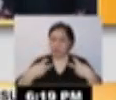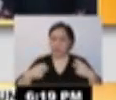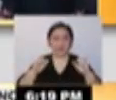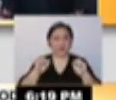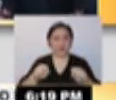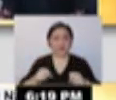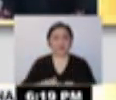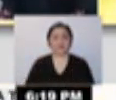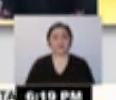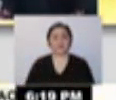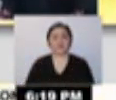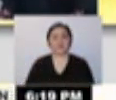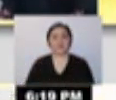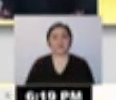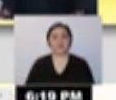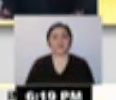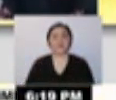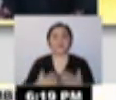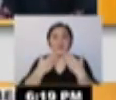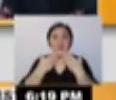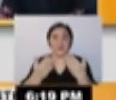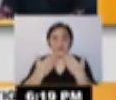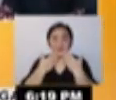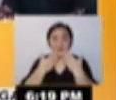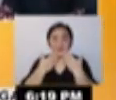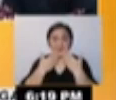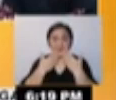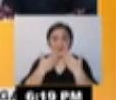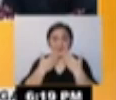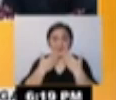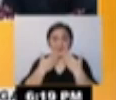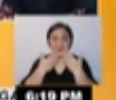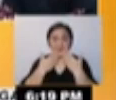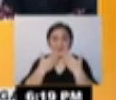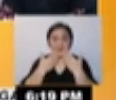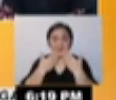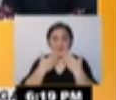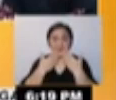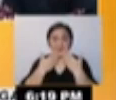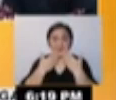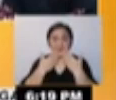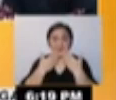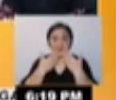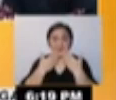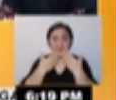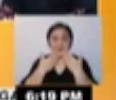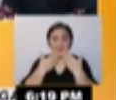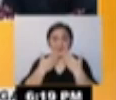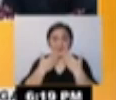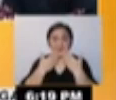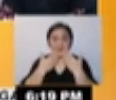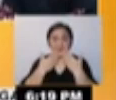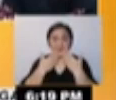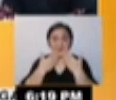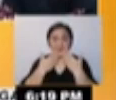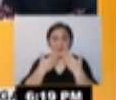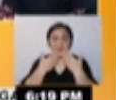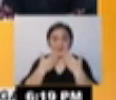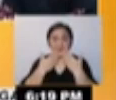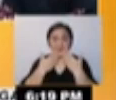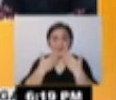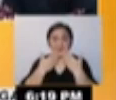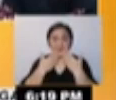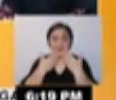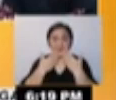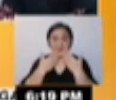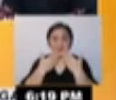de la Rosa, sir, maraming salamat po sa inyong oras. Yun, di ba? Tama naman si Senator Bato eh.